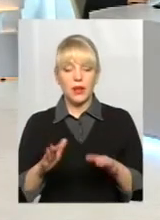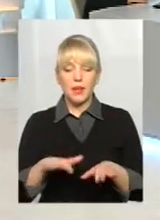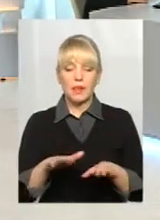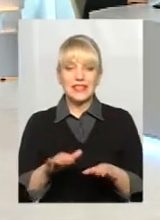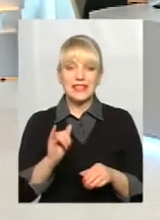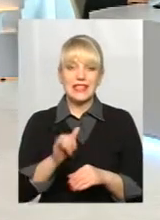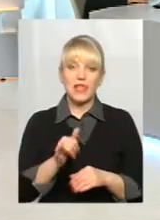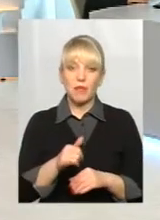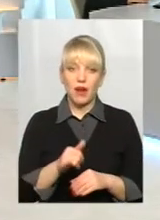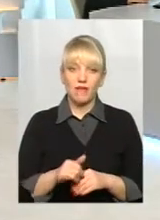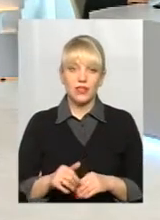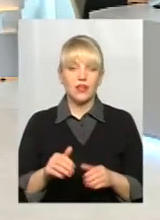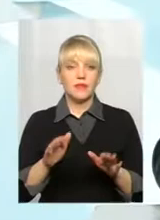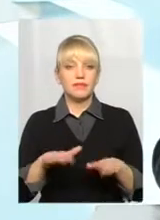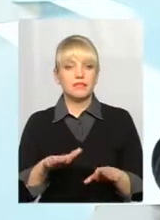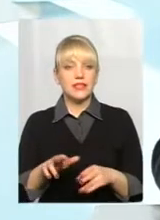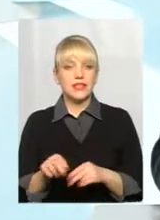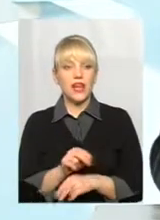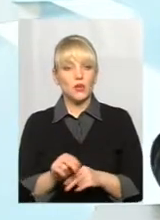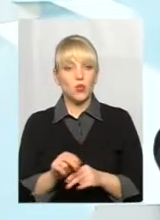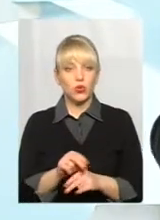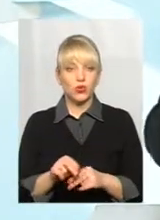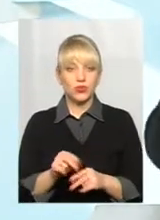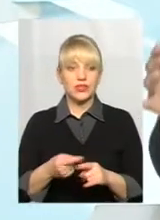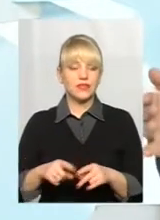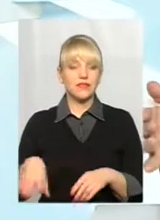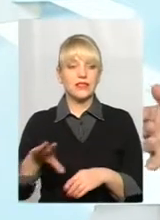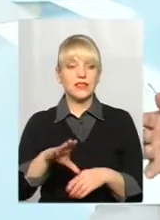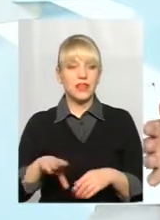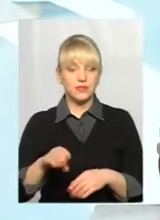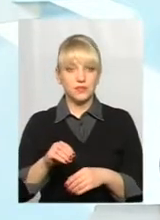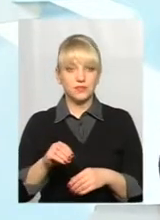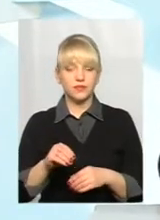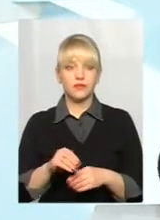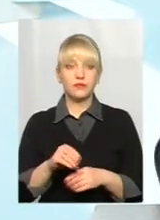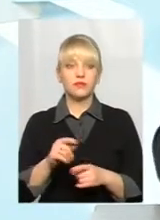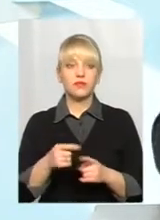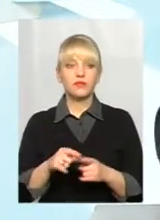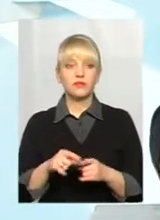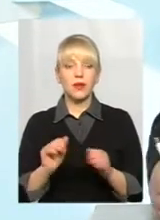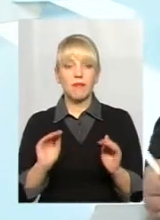заправки, місця якогось авторемонту. От. Це все оце мікро,